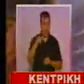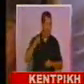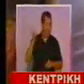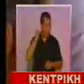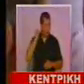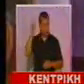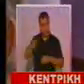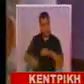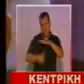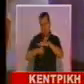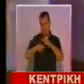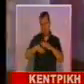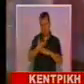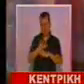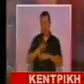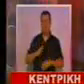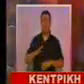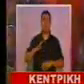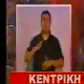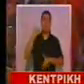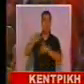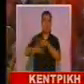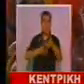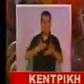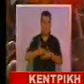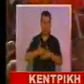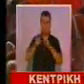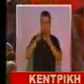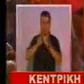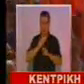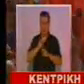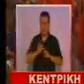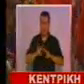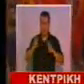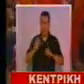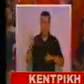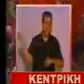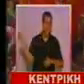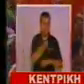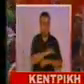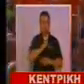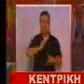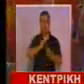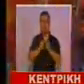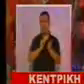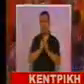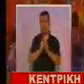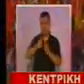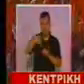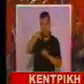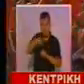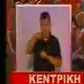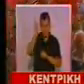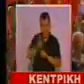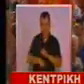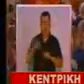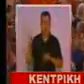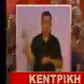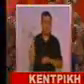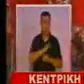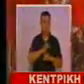Βενιζέλος πρότεινε να μην υπάρξει διαδικασία εντολών, την άλλη μέρα να υπάρξει αυτόματα μια κυβέρνηση